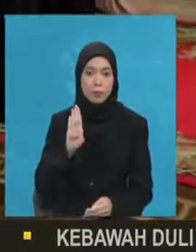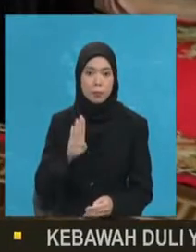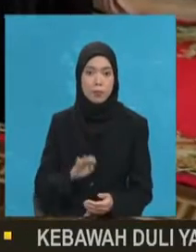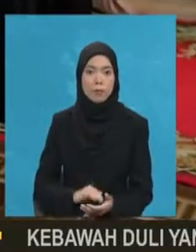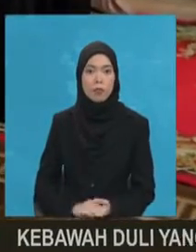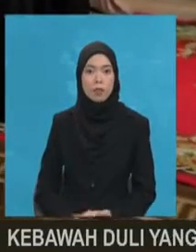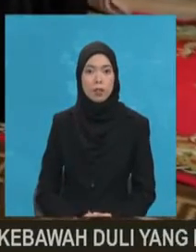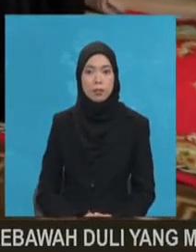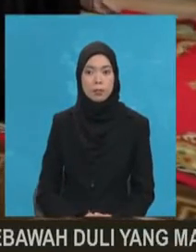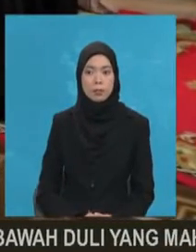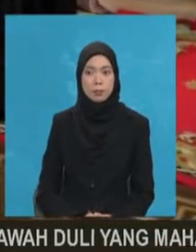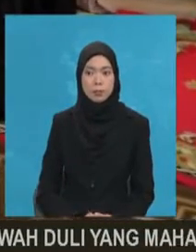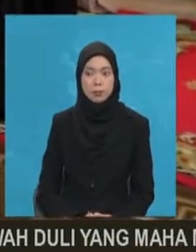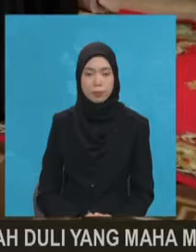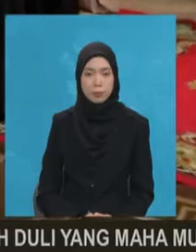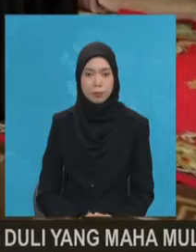hai